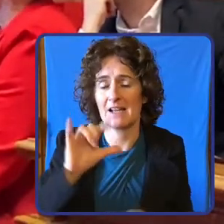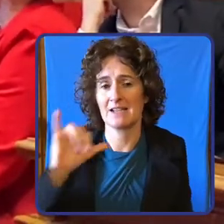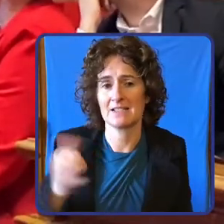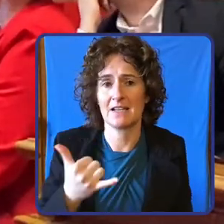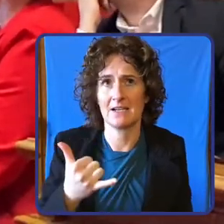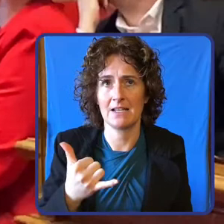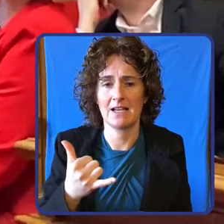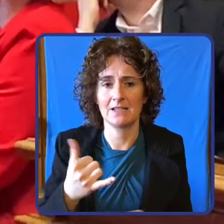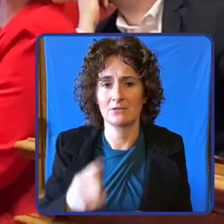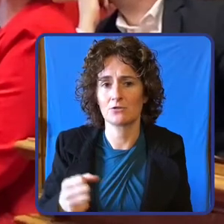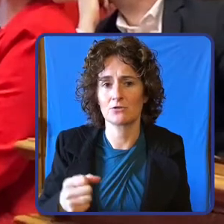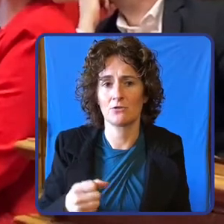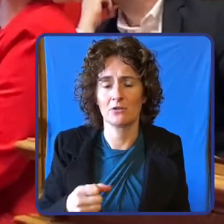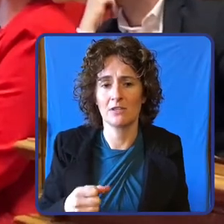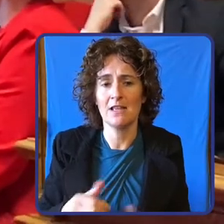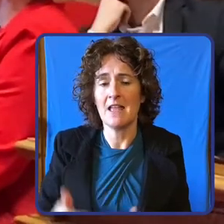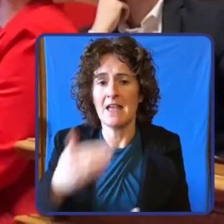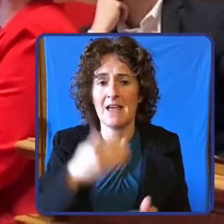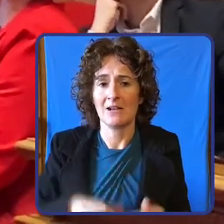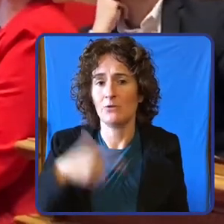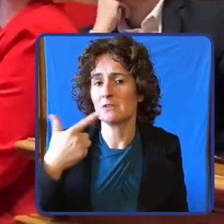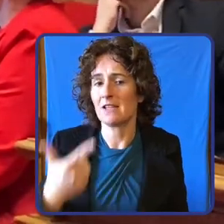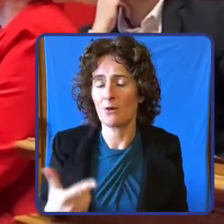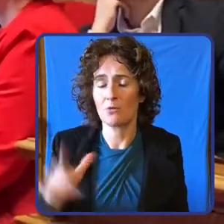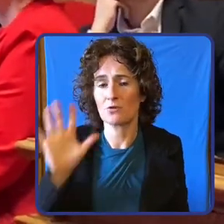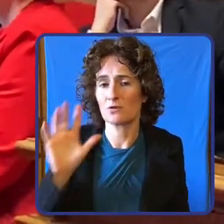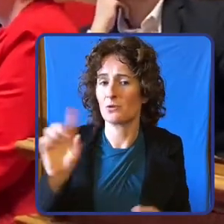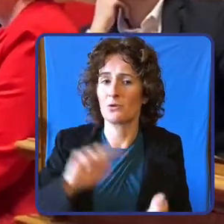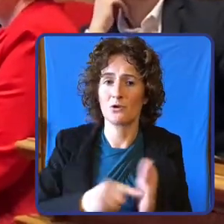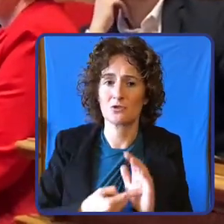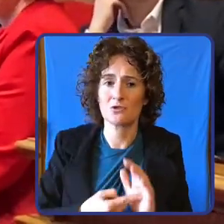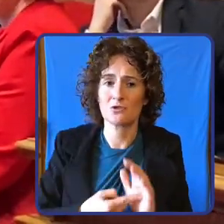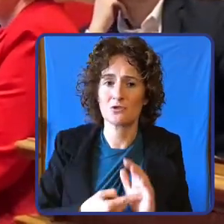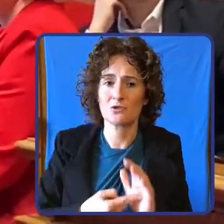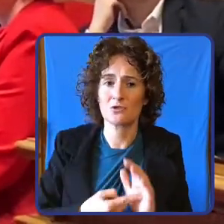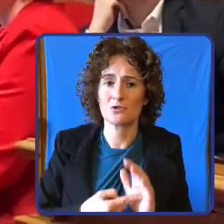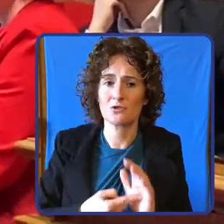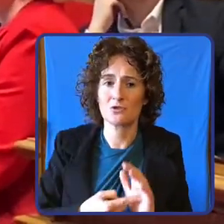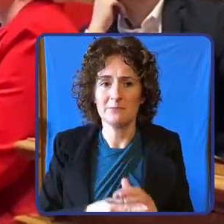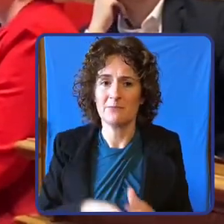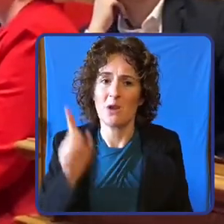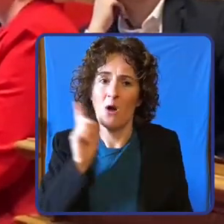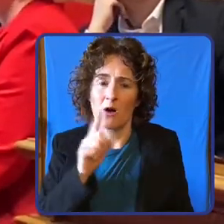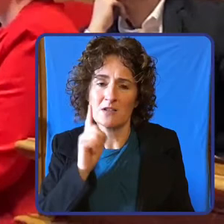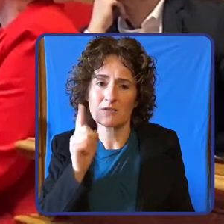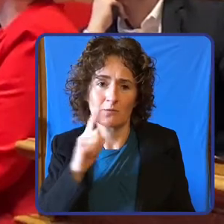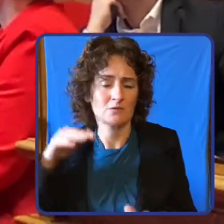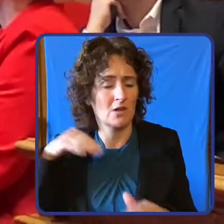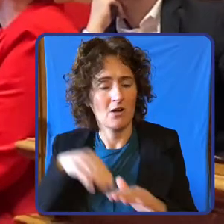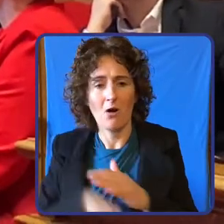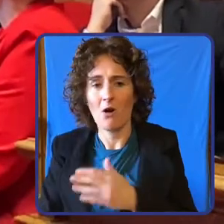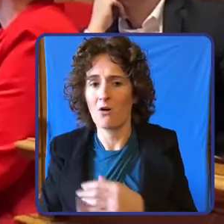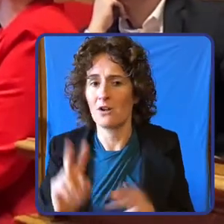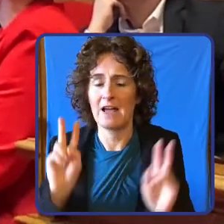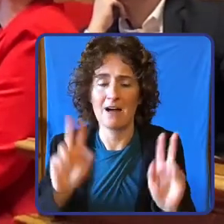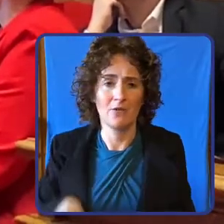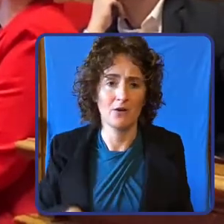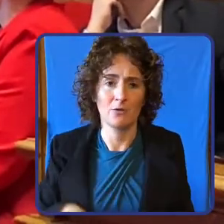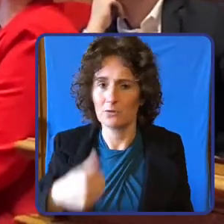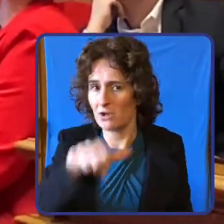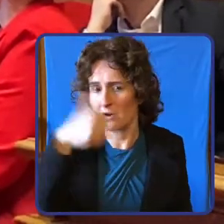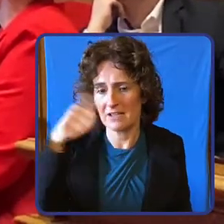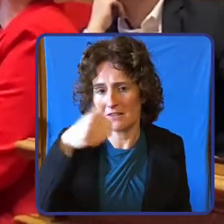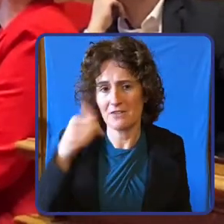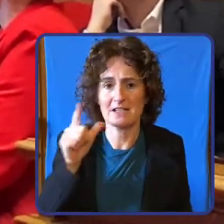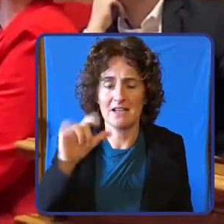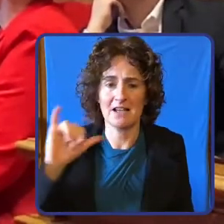25-szer alávalónak nevezi. Gratulálok. Nagyon szép. Azt szeretném kérdezni tisztelt képviselőtársaimtól, Fejes Pétertől,